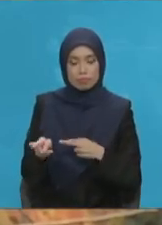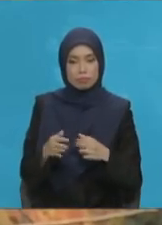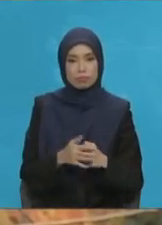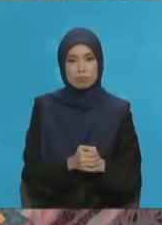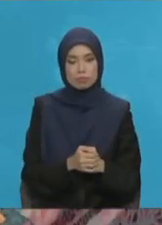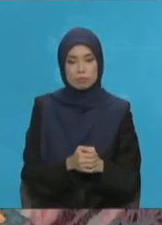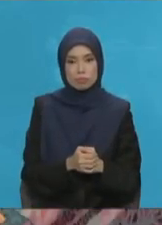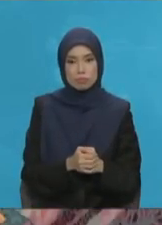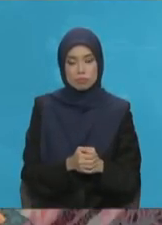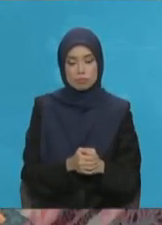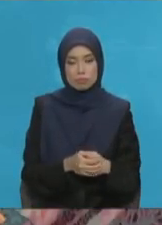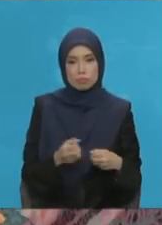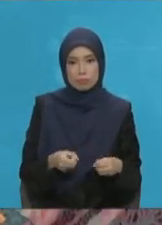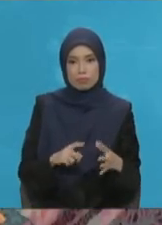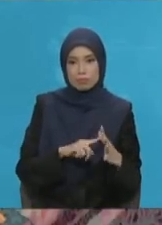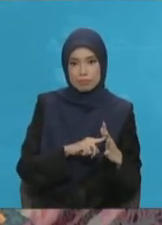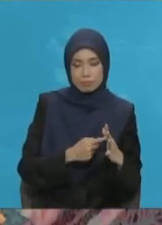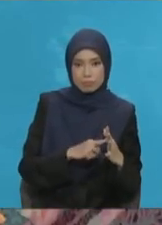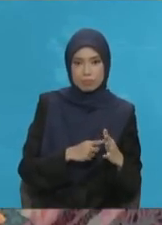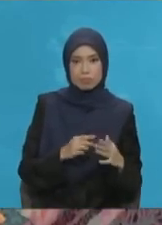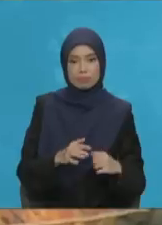sementara awal dimuliakan